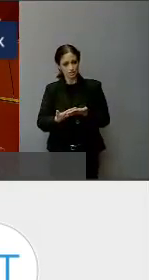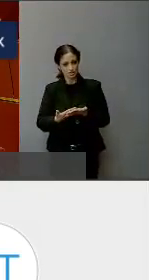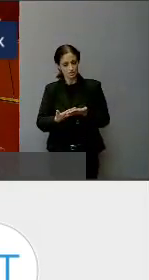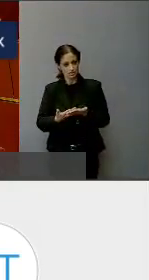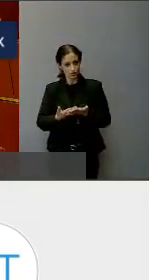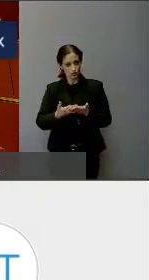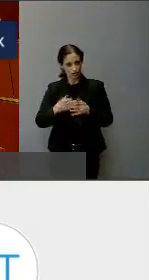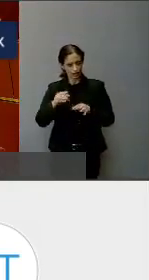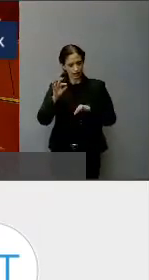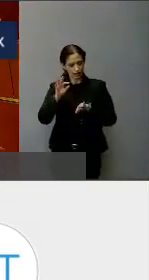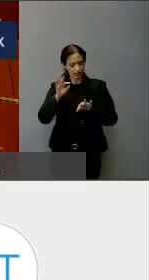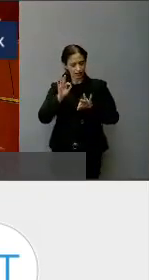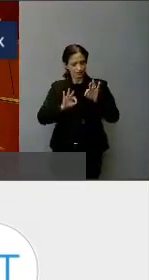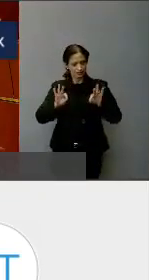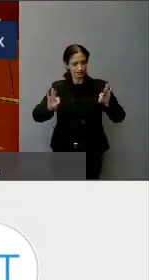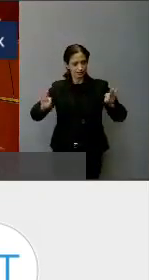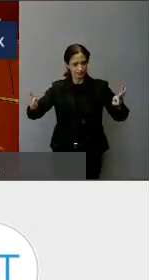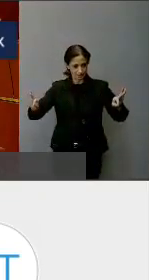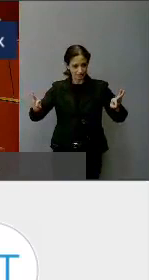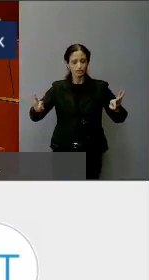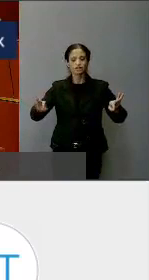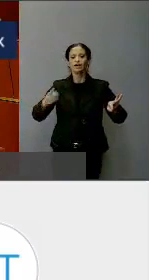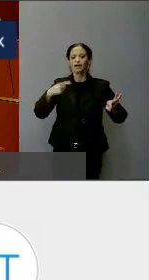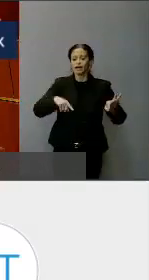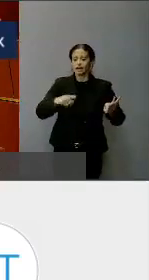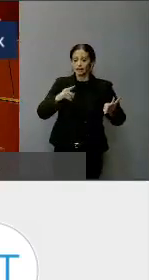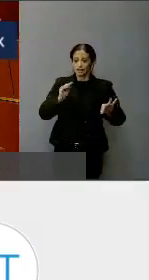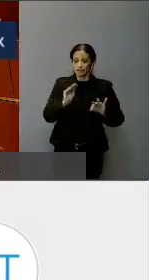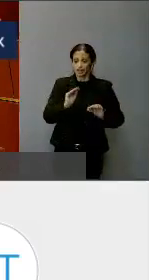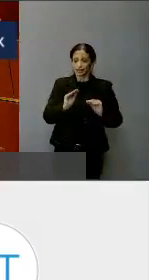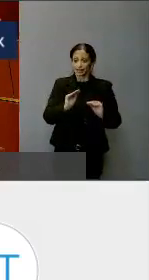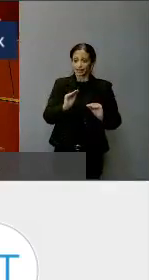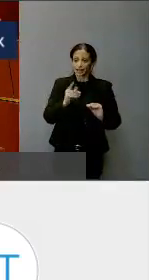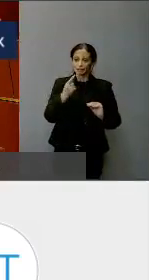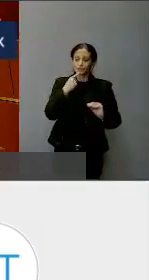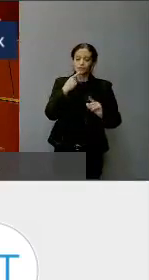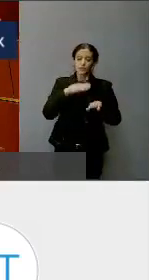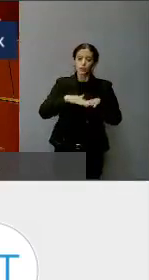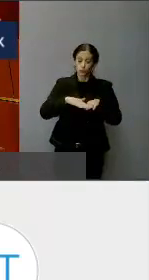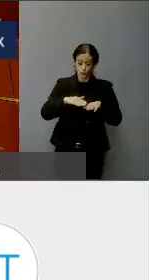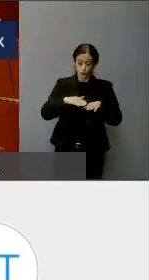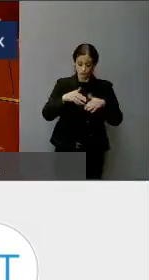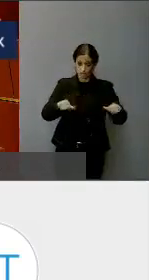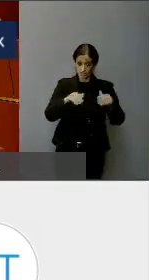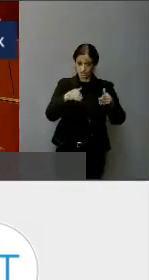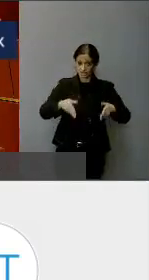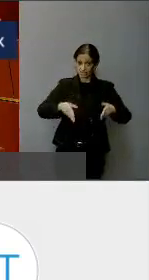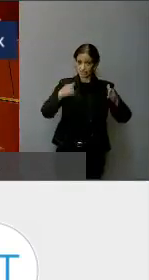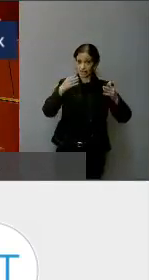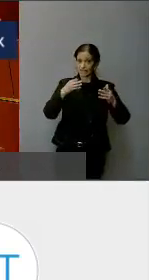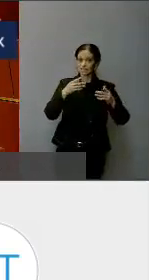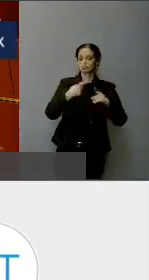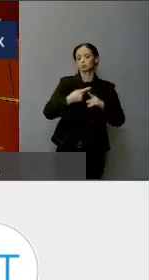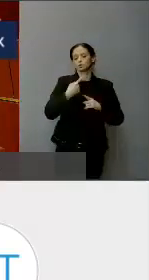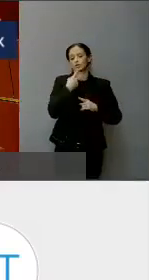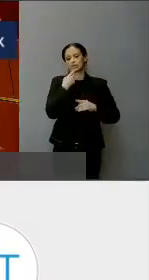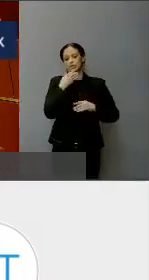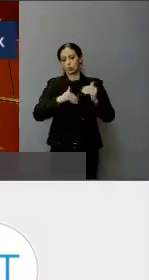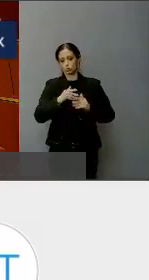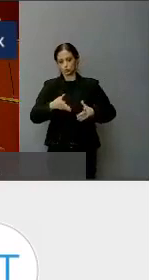convenzioni per la chi costruisce archi chi utilizzerà la residenza libera e chi le costruisce